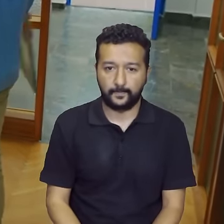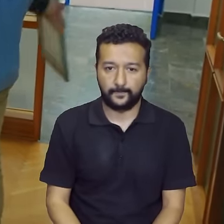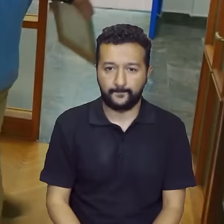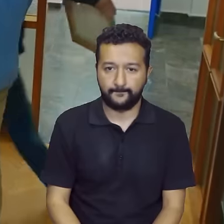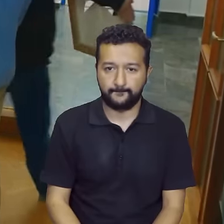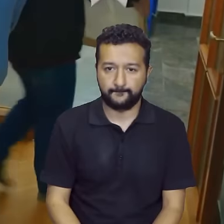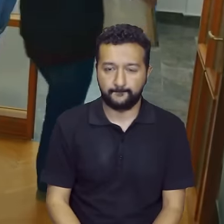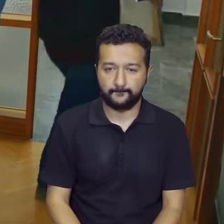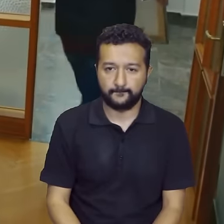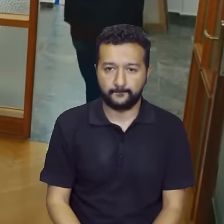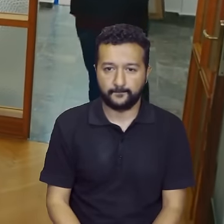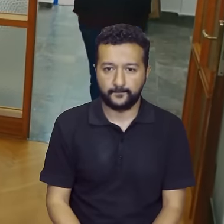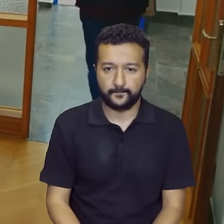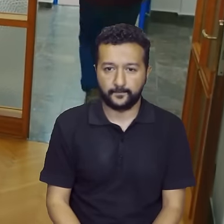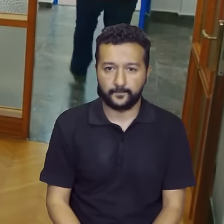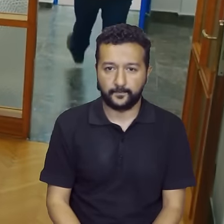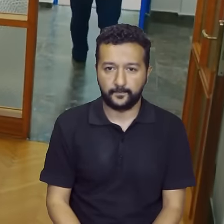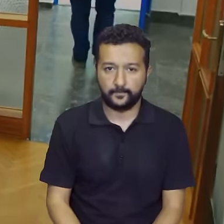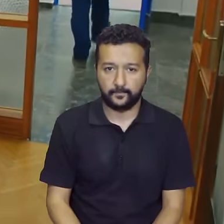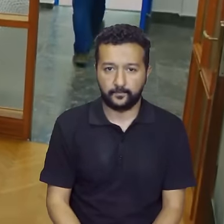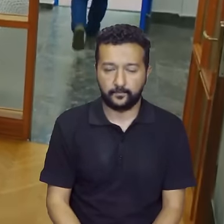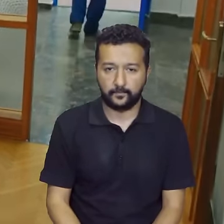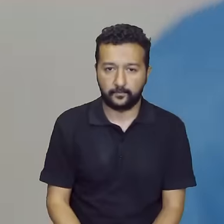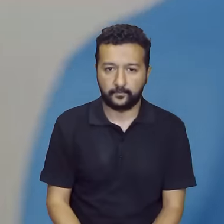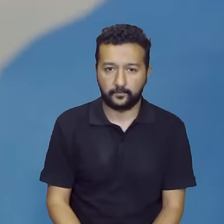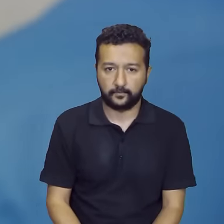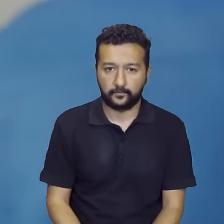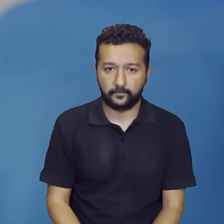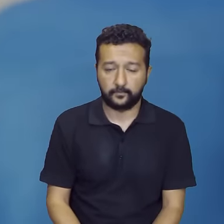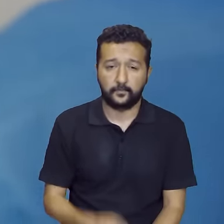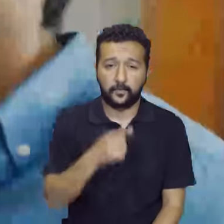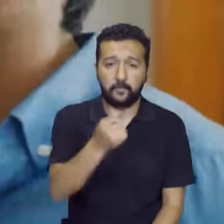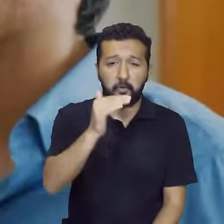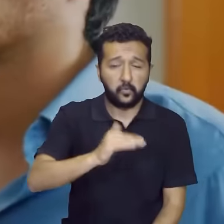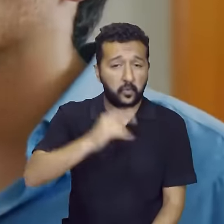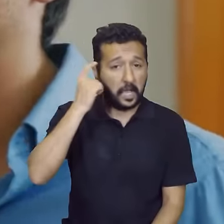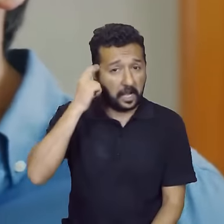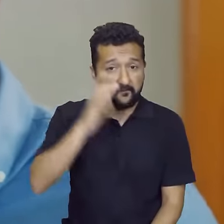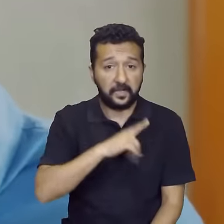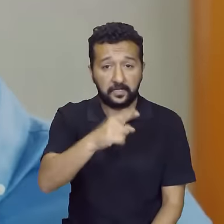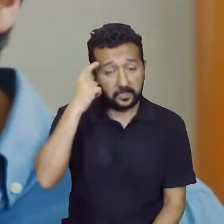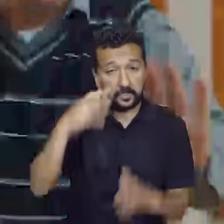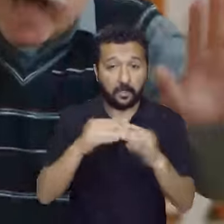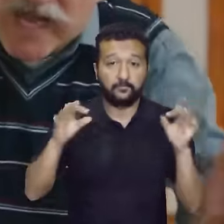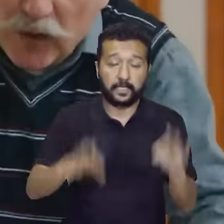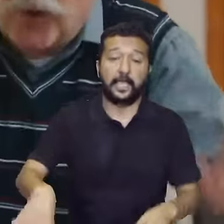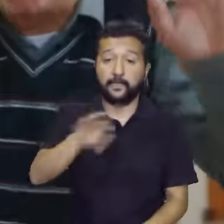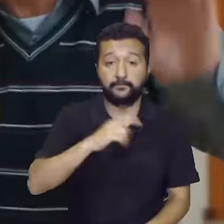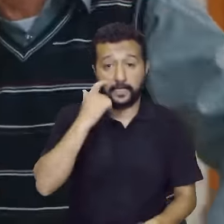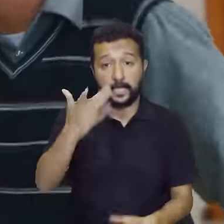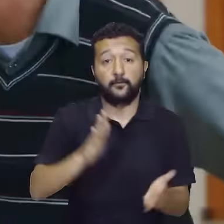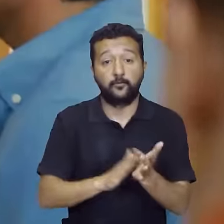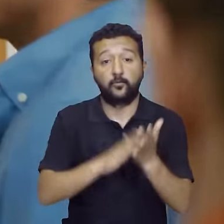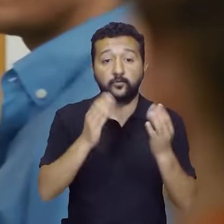asker adımlarıyla çıkıyor. Itır Tarık'a yaklaşıp hadi dedi gözleriyle. 3 kuruşluk aklı vardı, o da uçtu gitti. Hepimize hayırlı